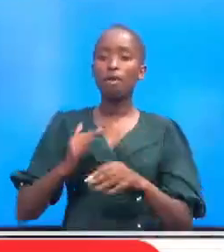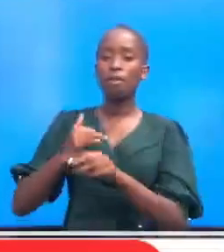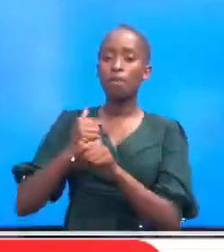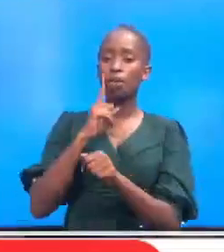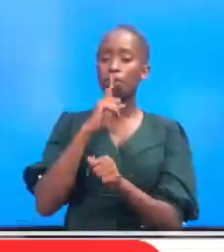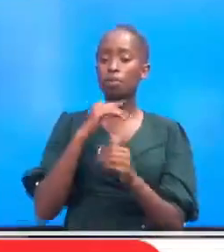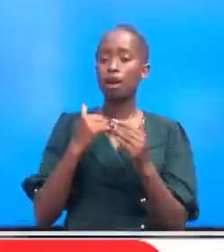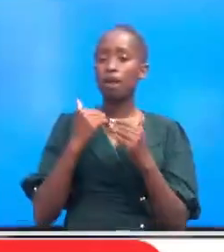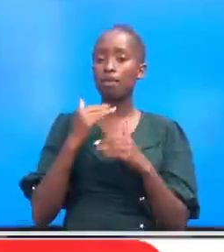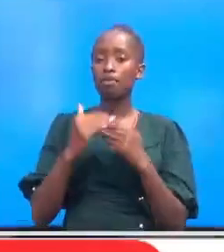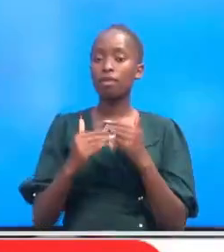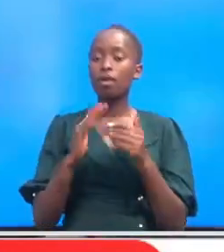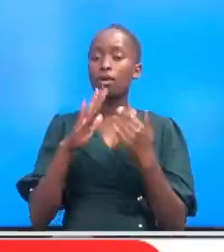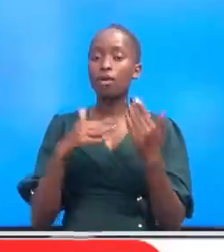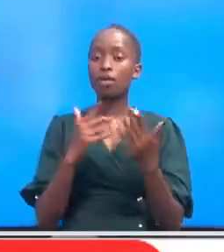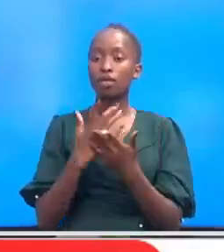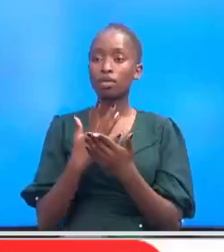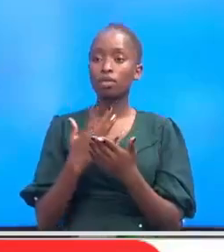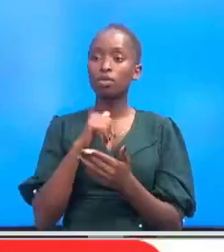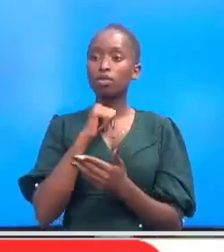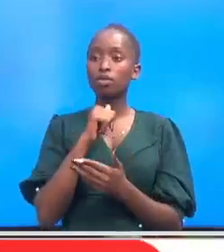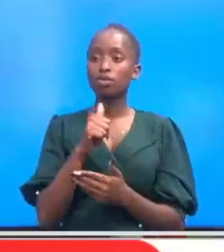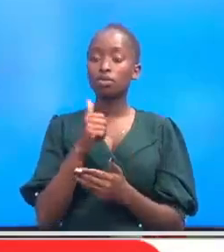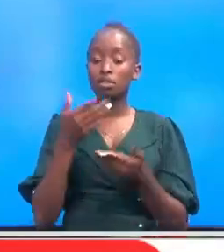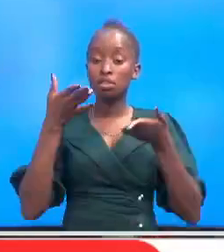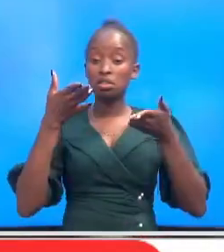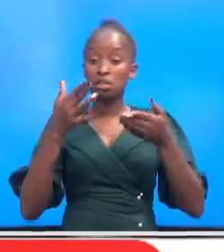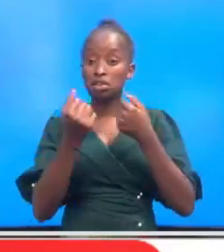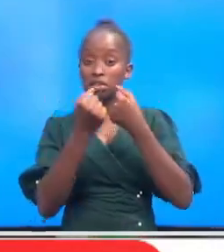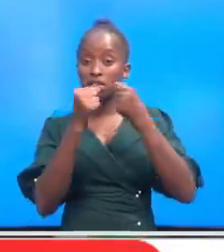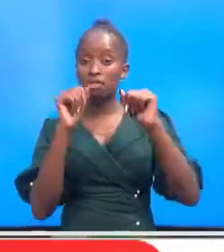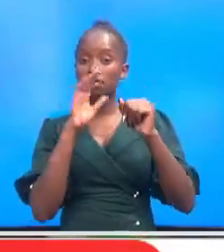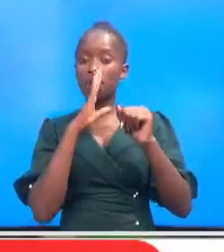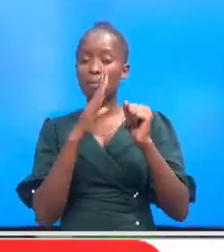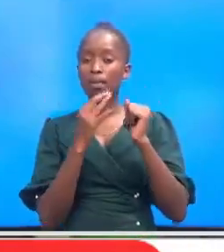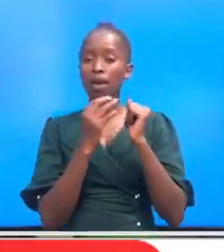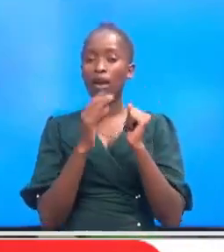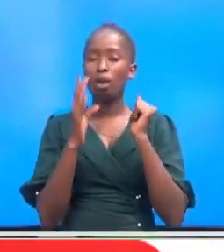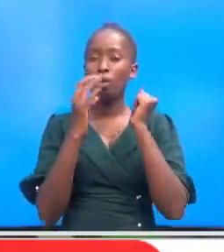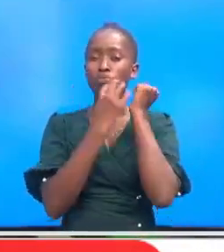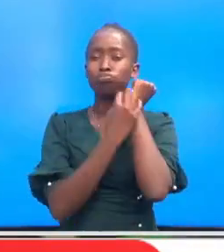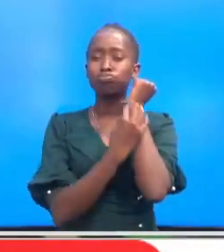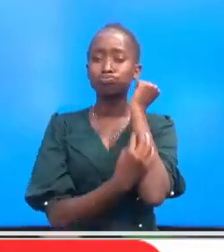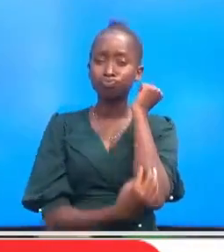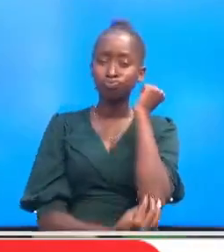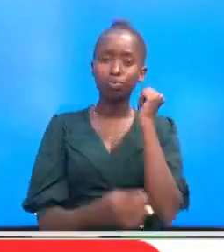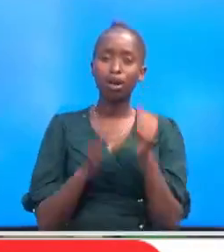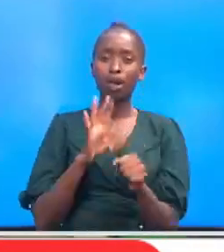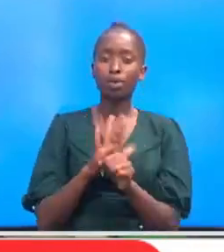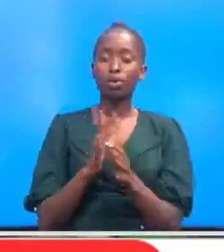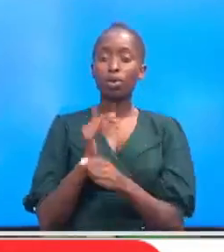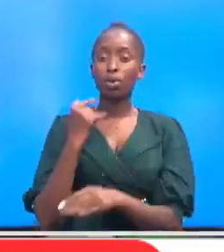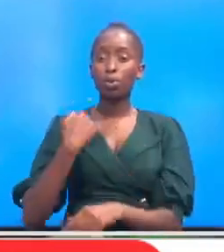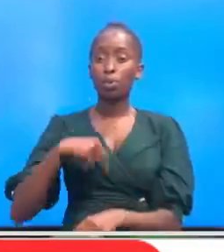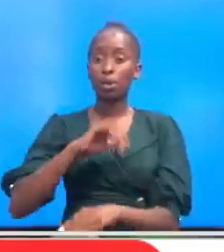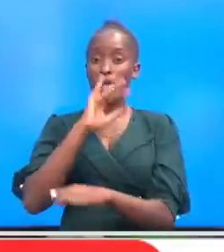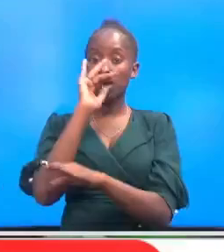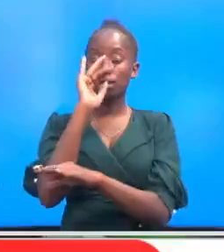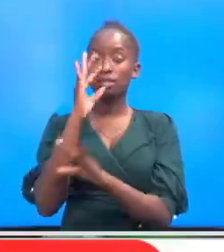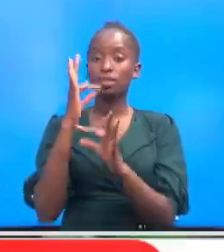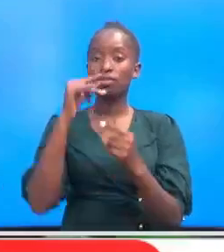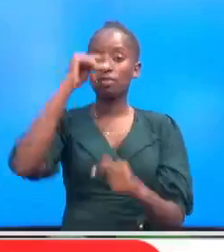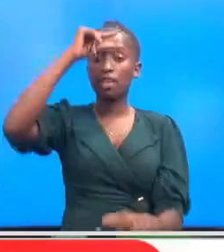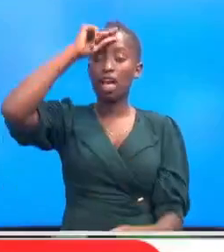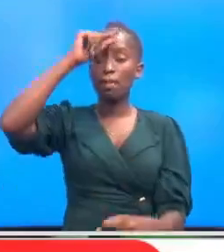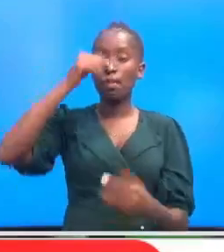kukabili wahalifu usalama hapa imesoroteka sana sana sana na tunaomba Hata serikali Kama kuna mbinu ambayo